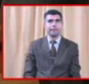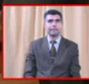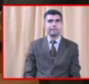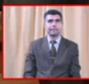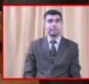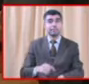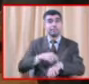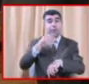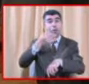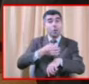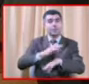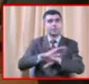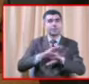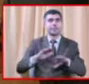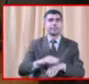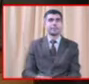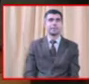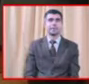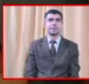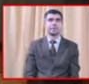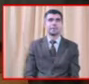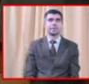حيت هذا انتهى الوقت كتعطل عندي.